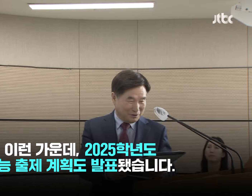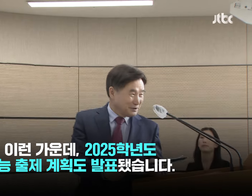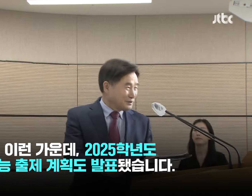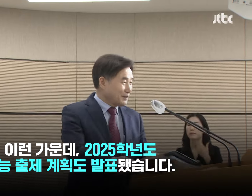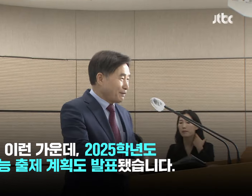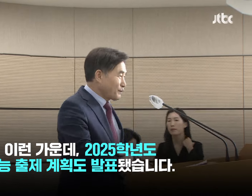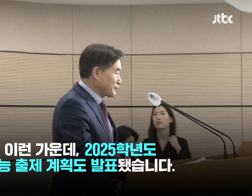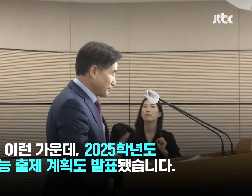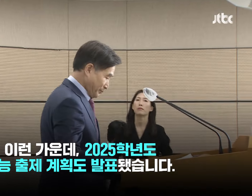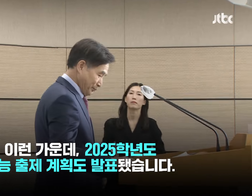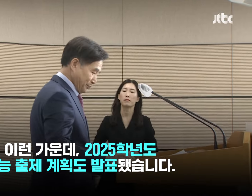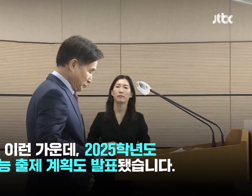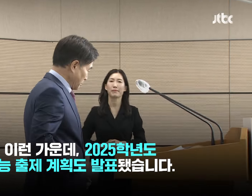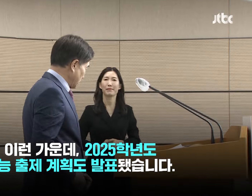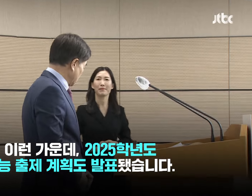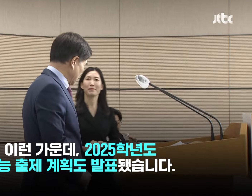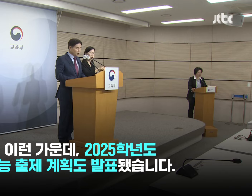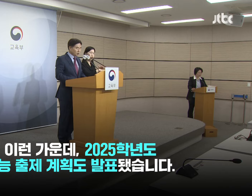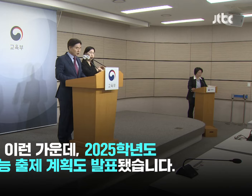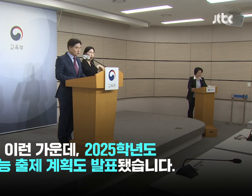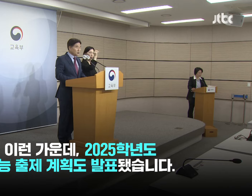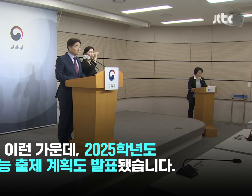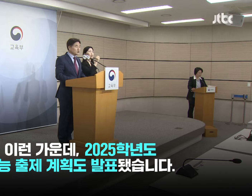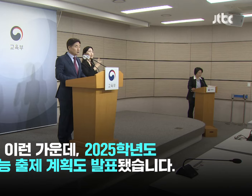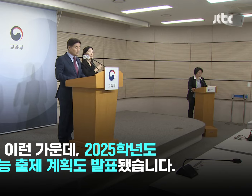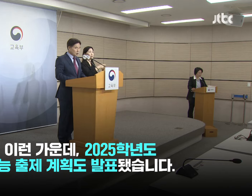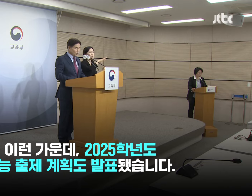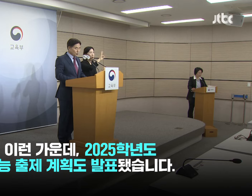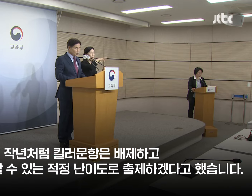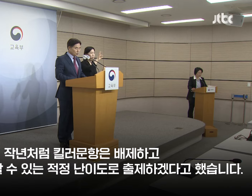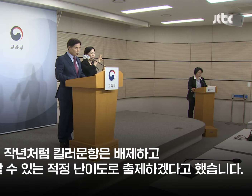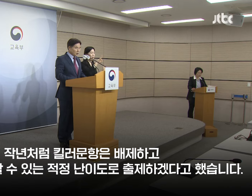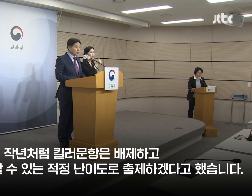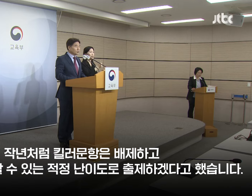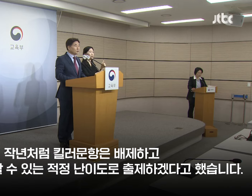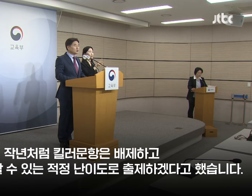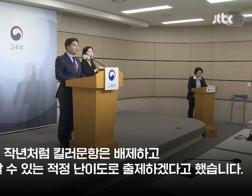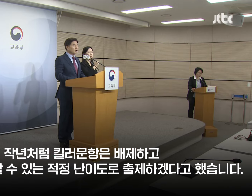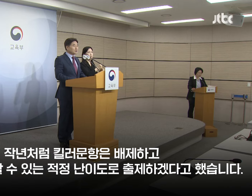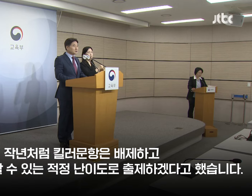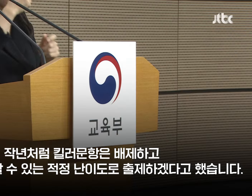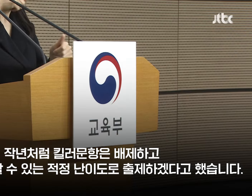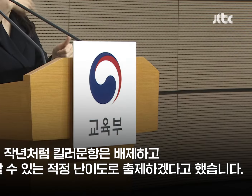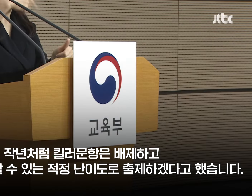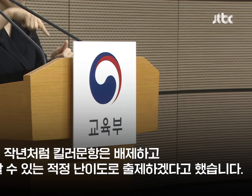가운데 2025학년도 수능 출제 계획도 발표됐습니다. 작년처럼 킬러